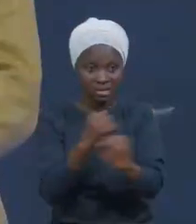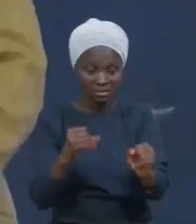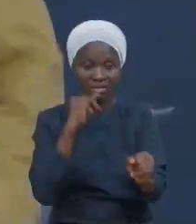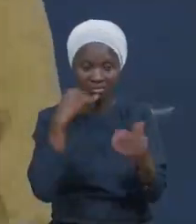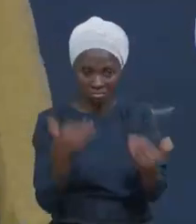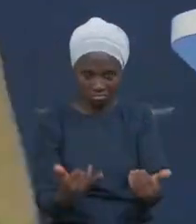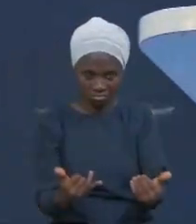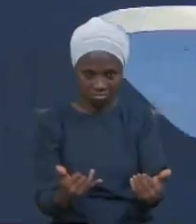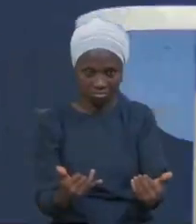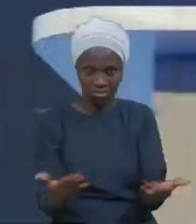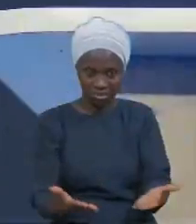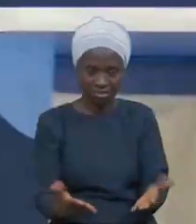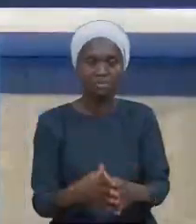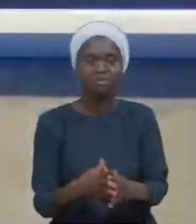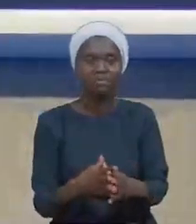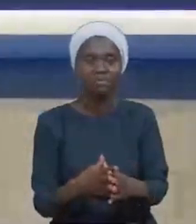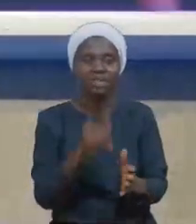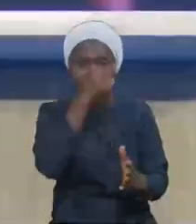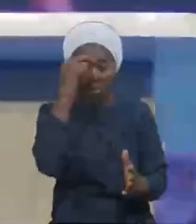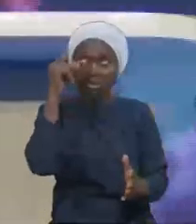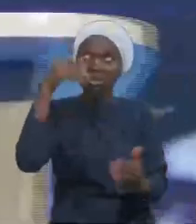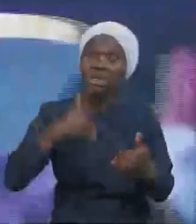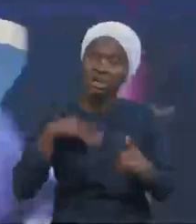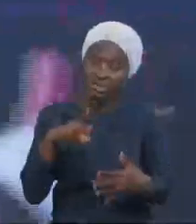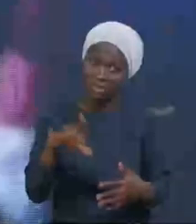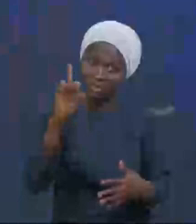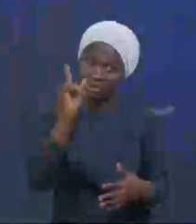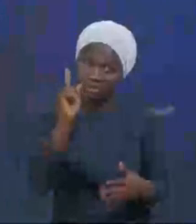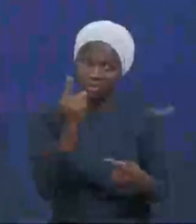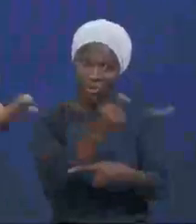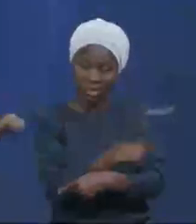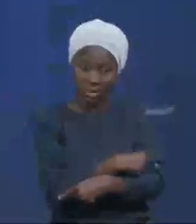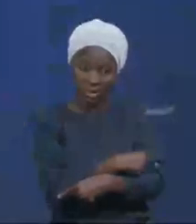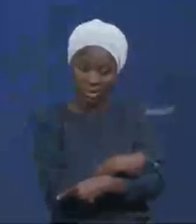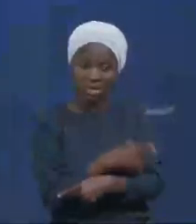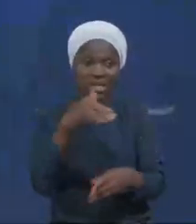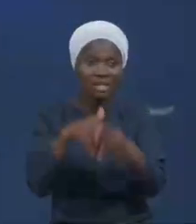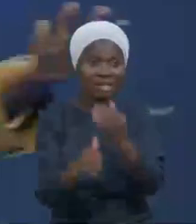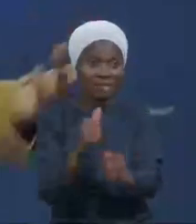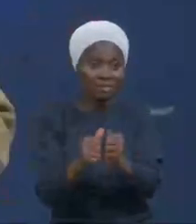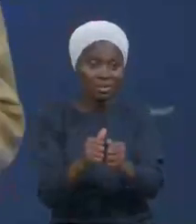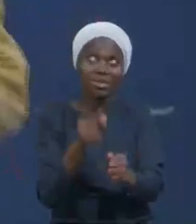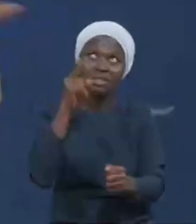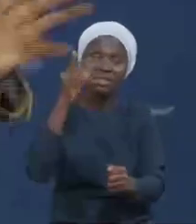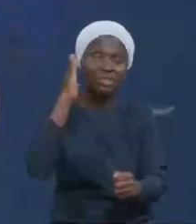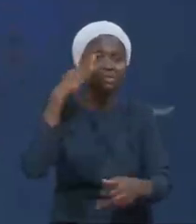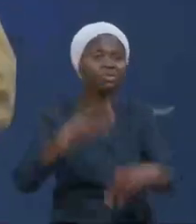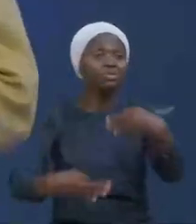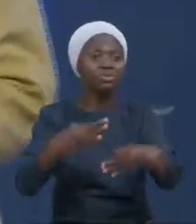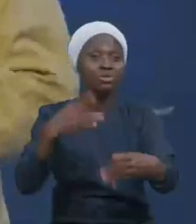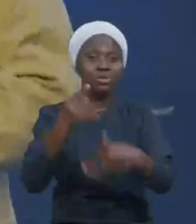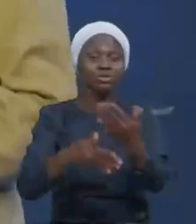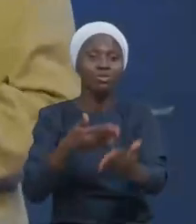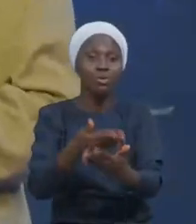aujourd'hui. Parce qu'il a fixé un jour où il jugera le monde selon la